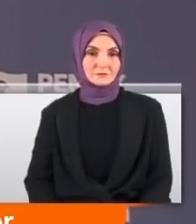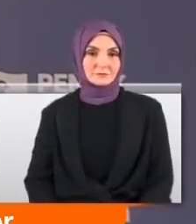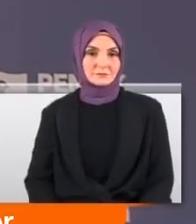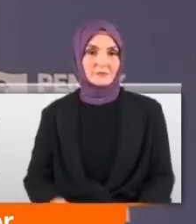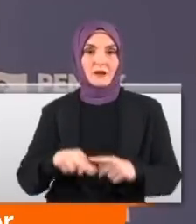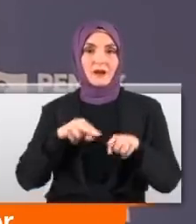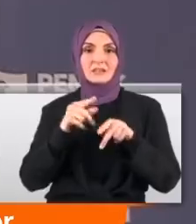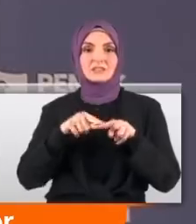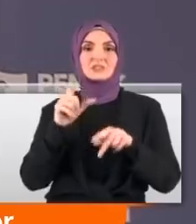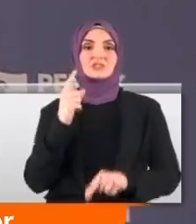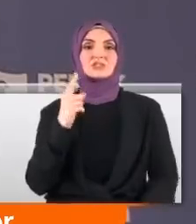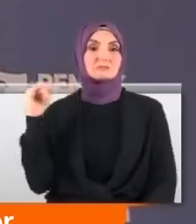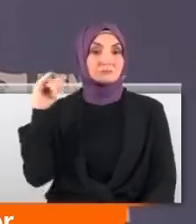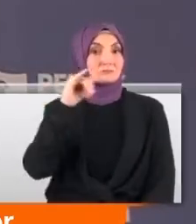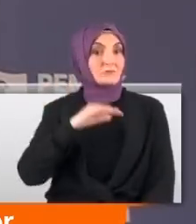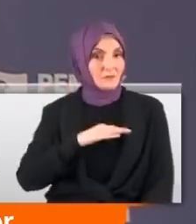Akıncımız var mı?